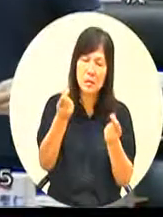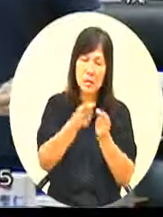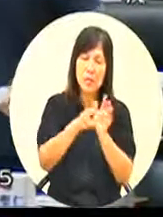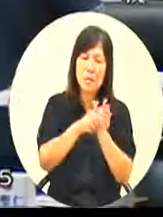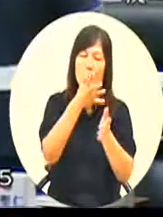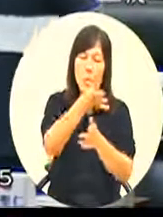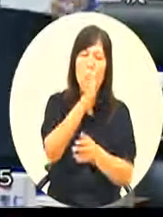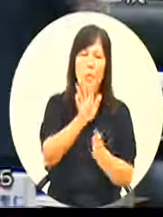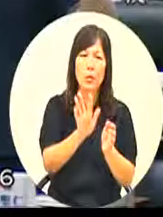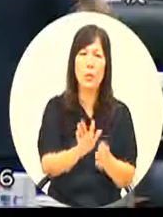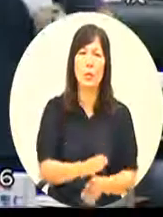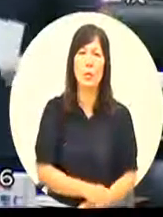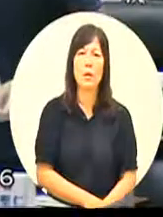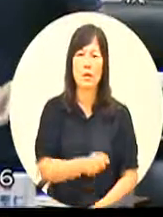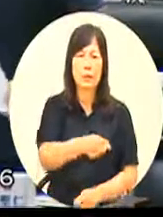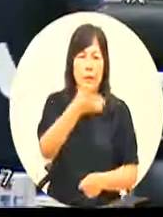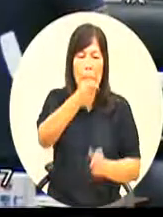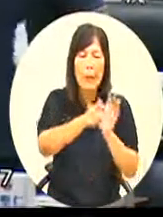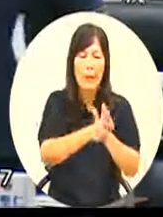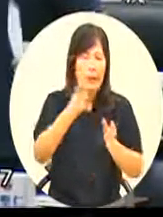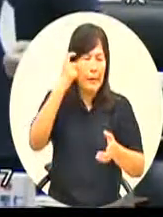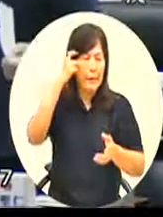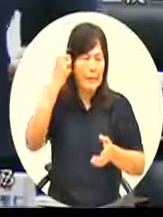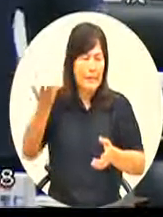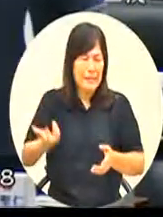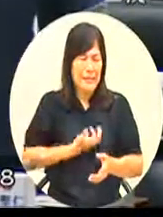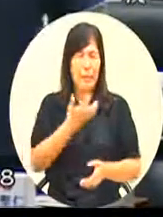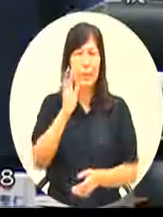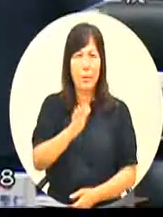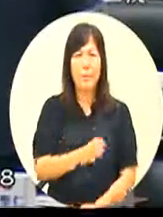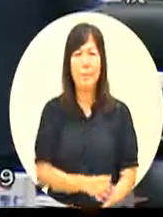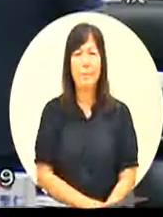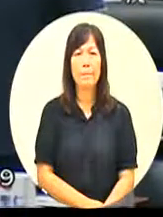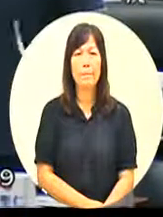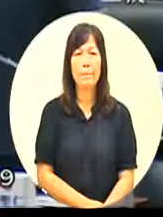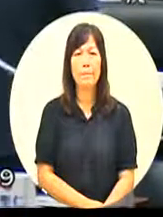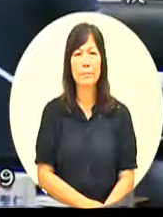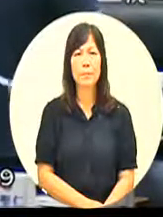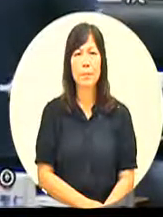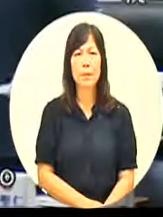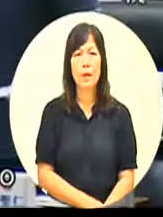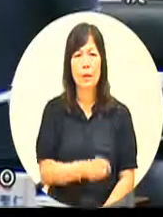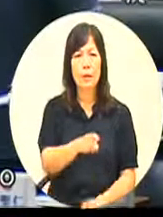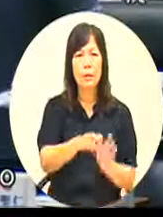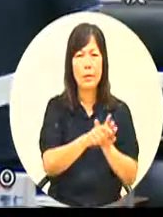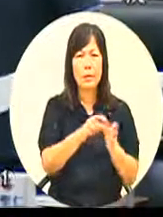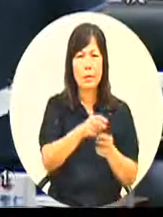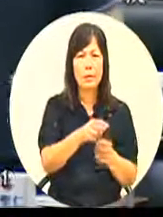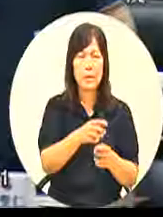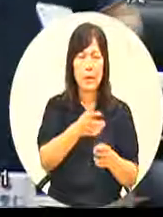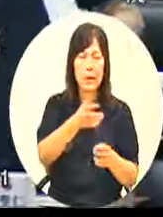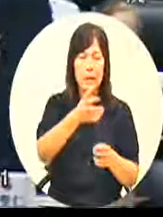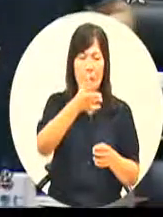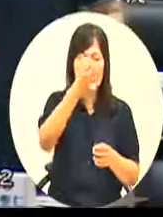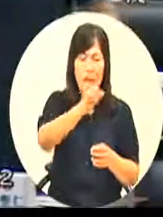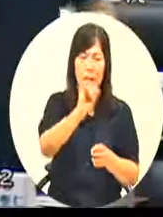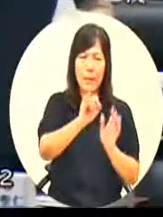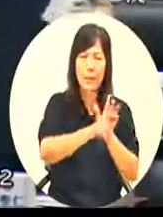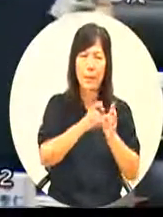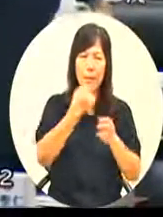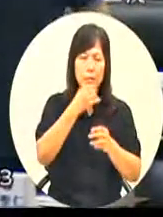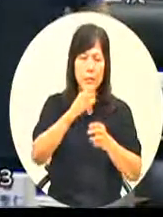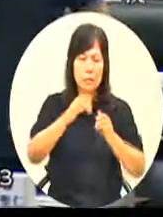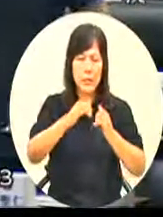调查了。这头家娘有没有起笑？头家娘吼，他包含这一次现在民进党政府，像我们正在调整这